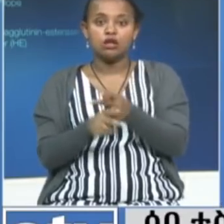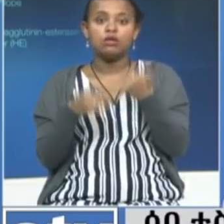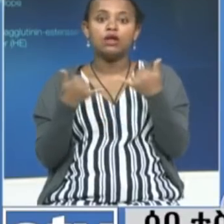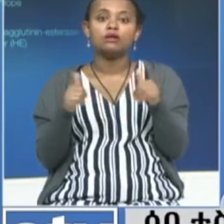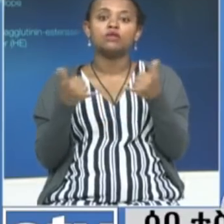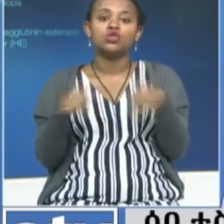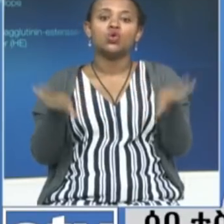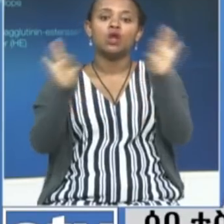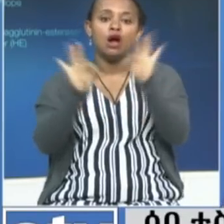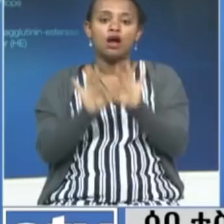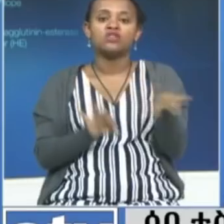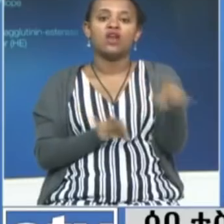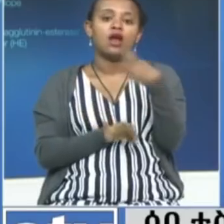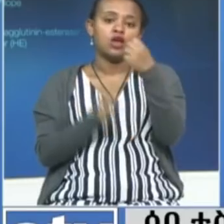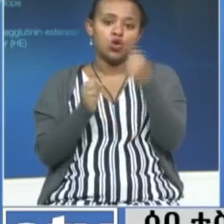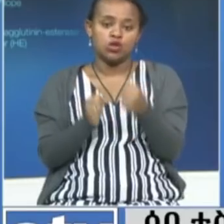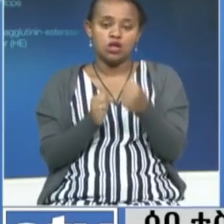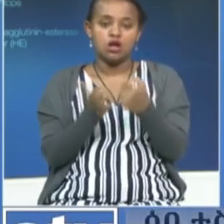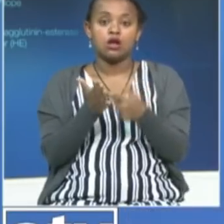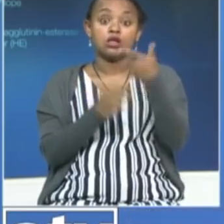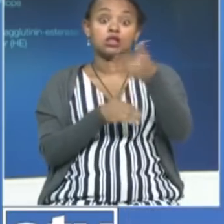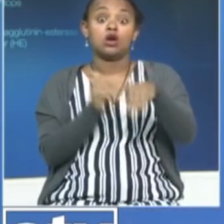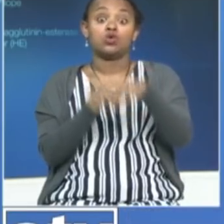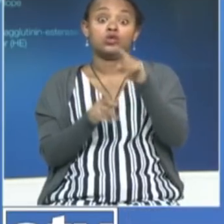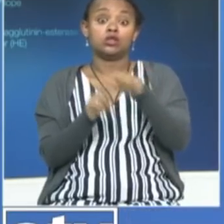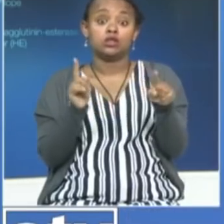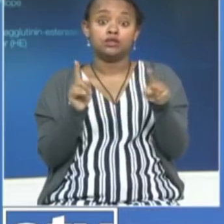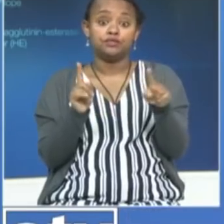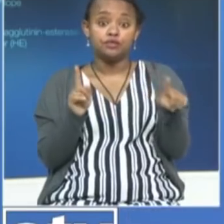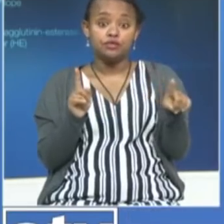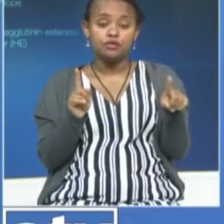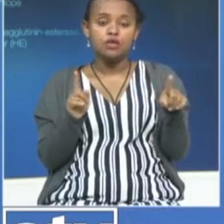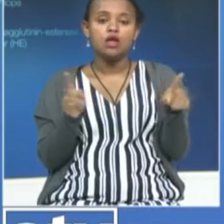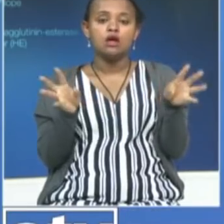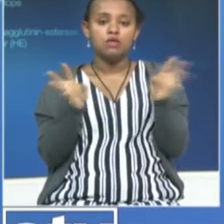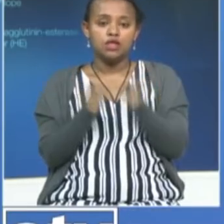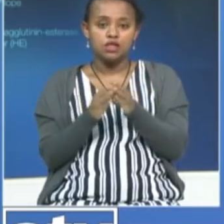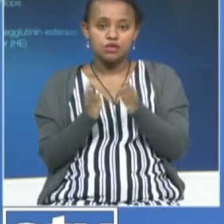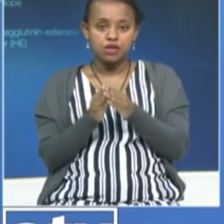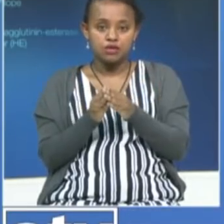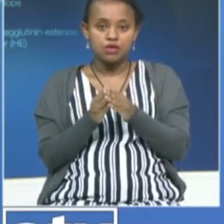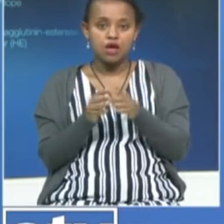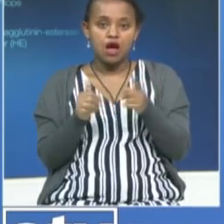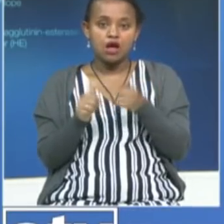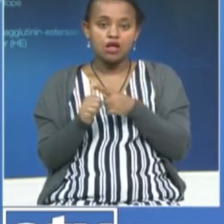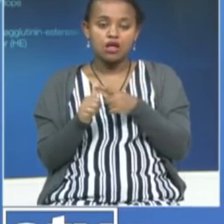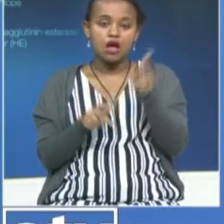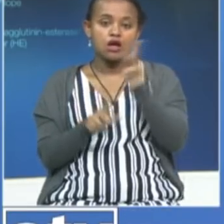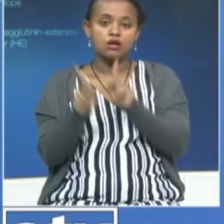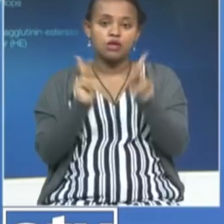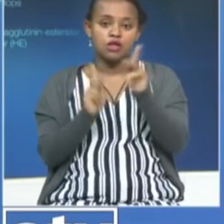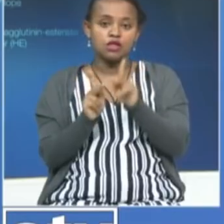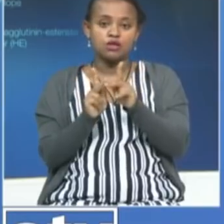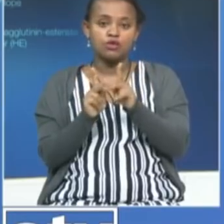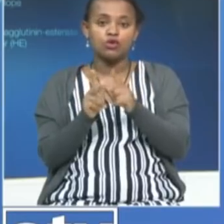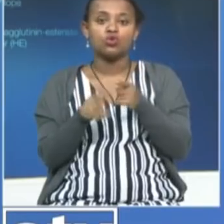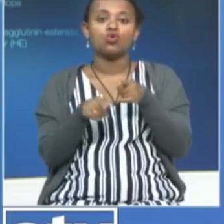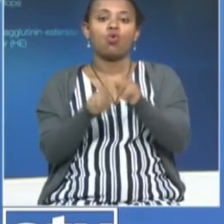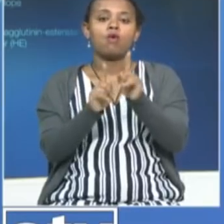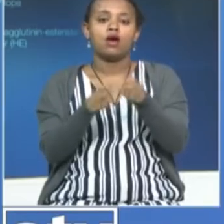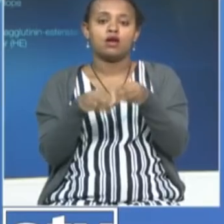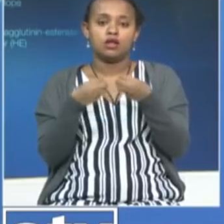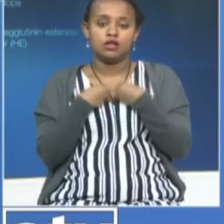መጫወት አስፈላጊ ሊሆን ይችላል። ከዛ ውጭ ግን በሆኑት መሰብሰብ አንደኛ ማህበረሰቡ ልክ አሁን ጥቆማ